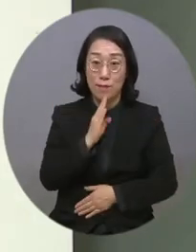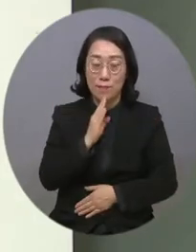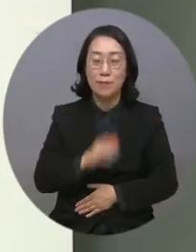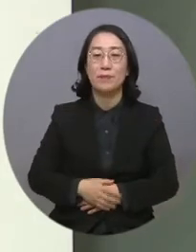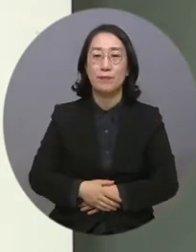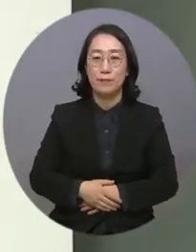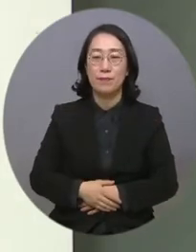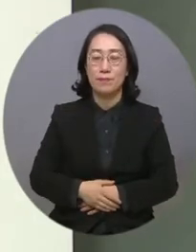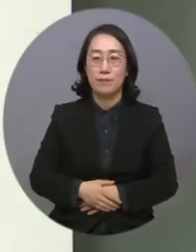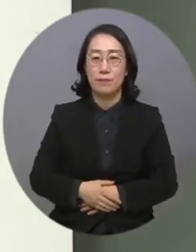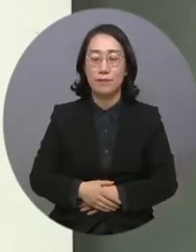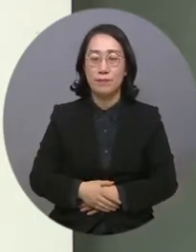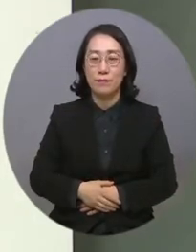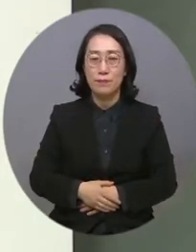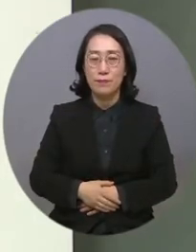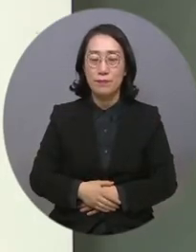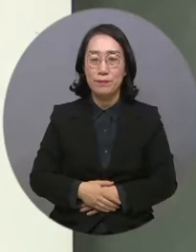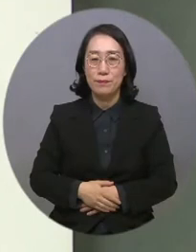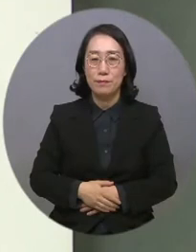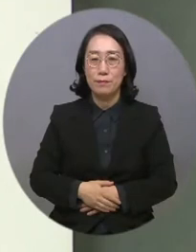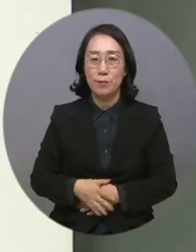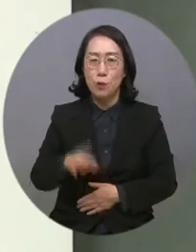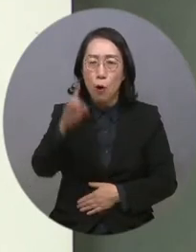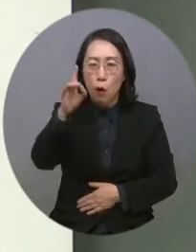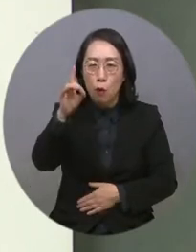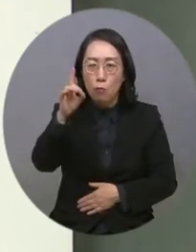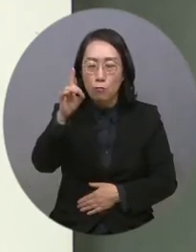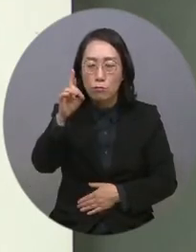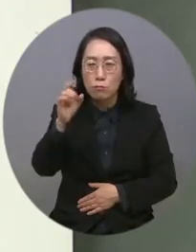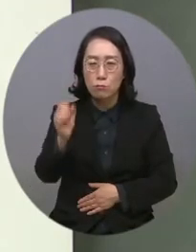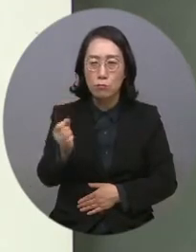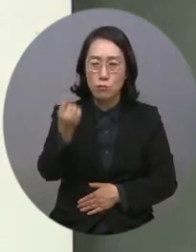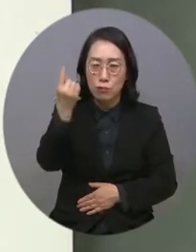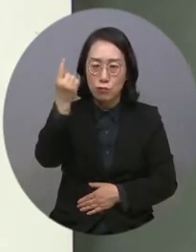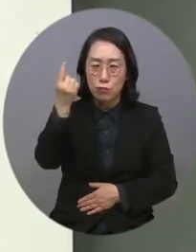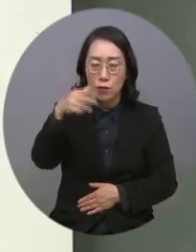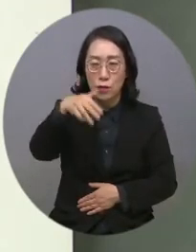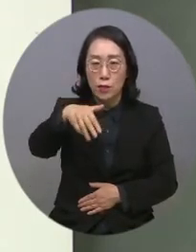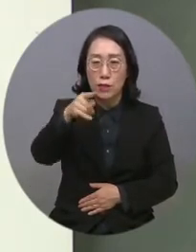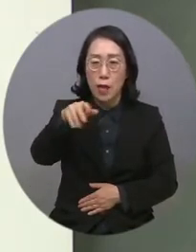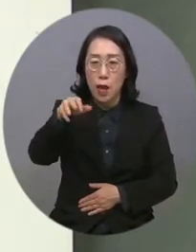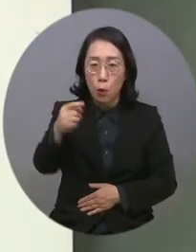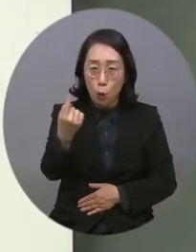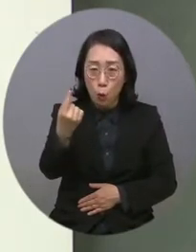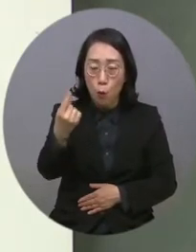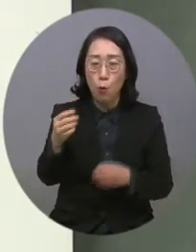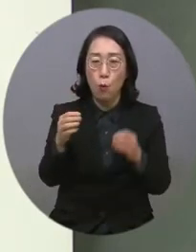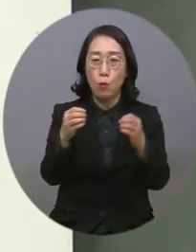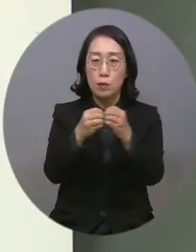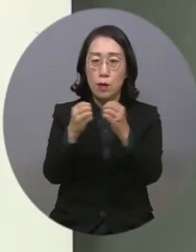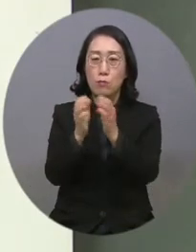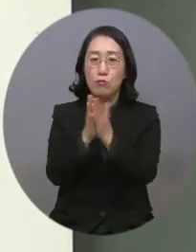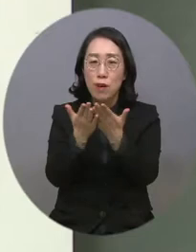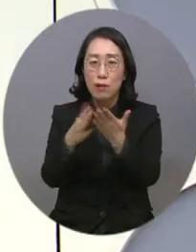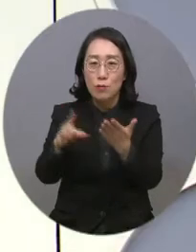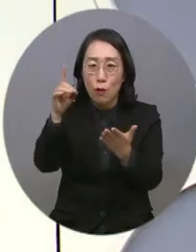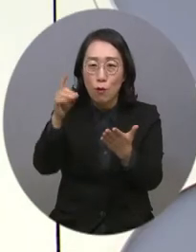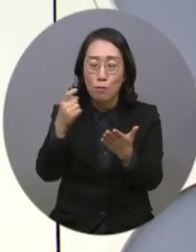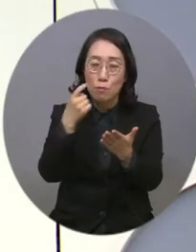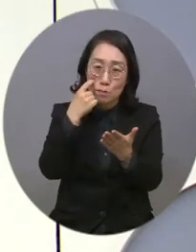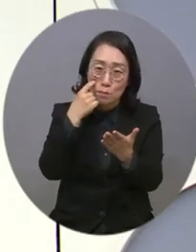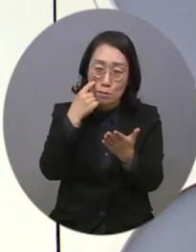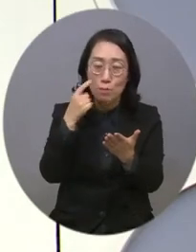예. 그 인연은 어떤 연유로 체코 문학하고 연을 네, 맺으셨는지.